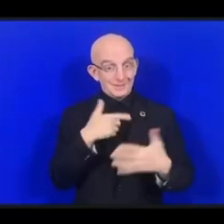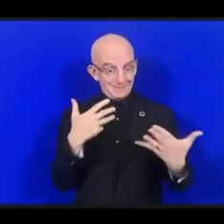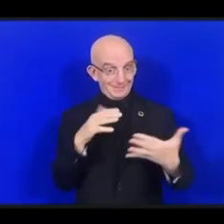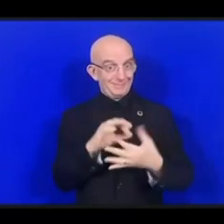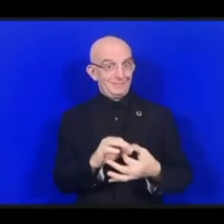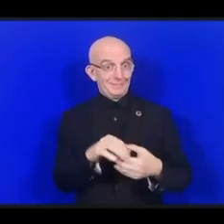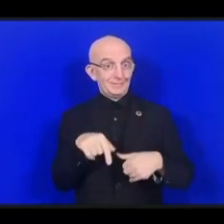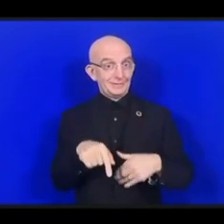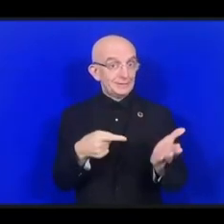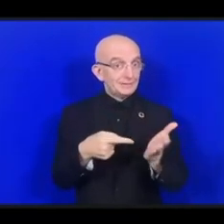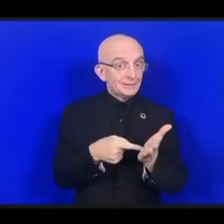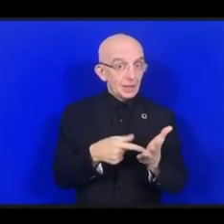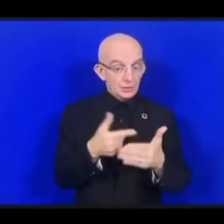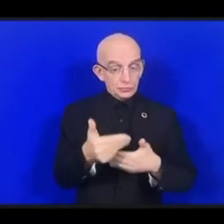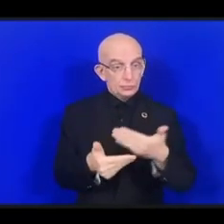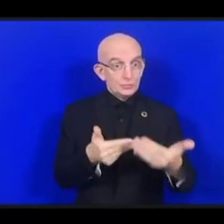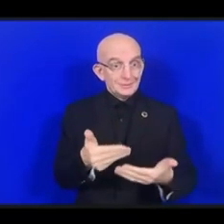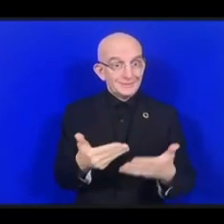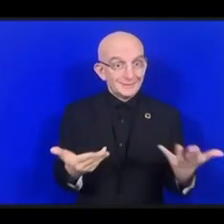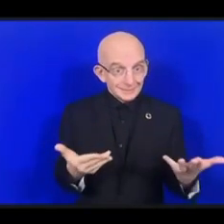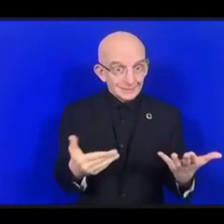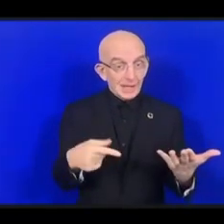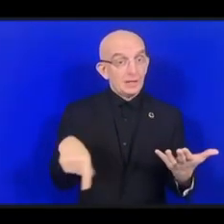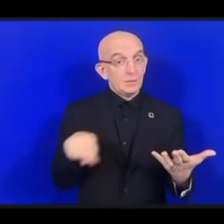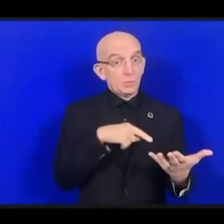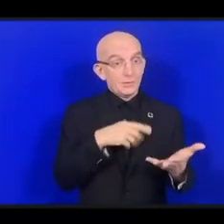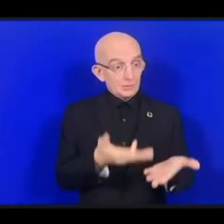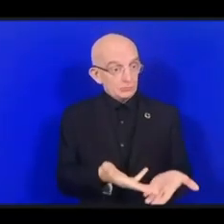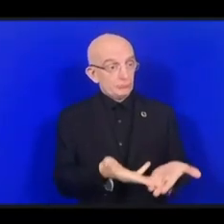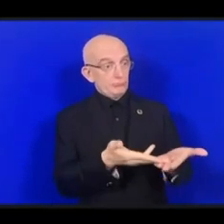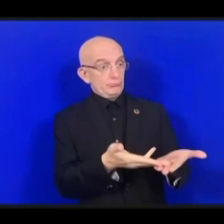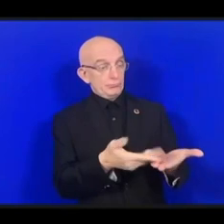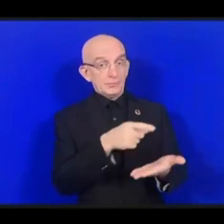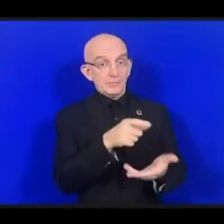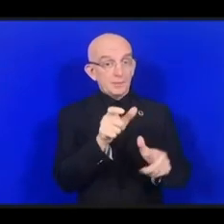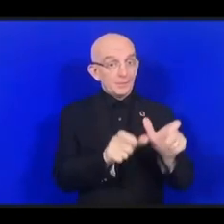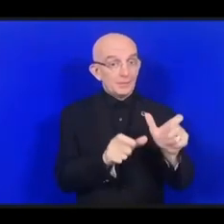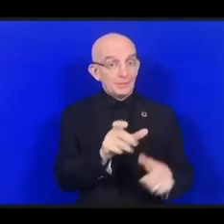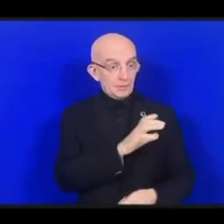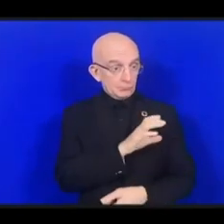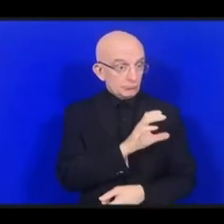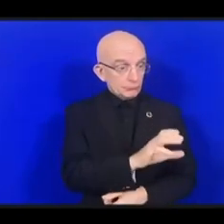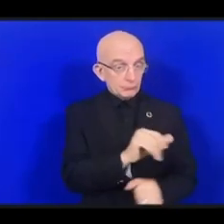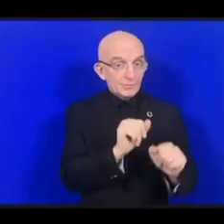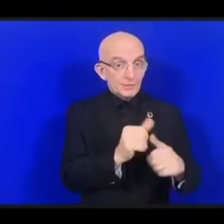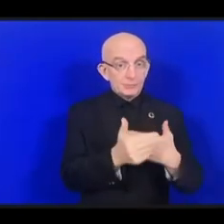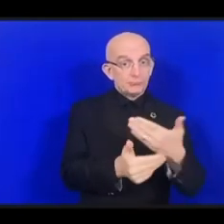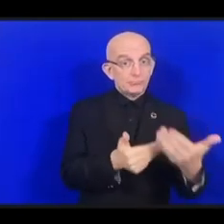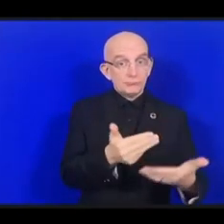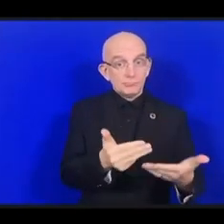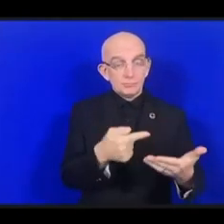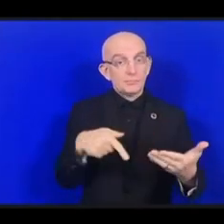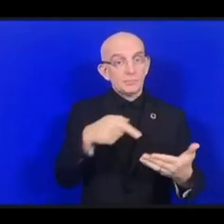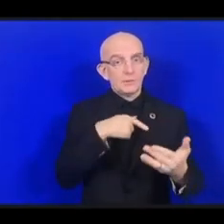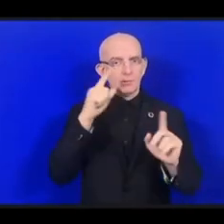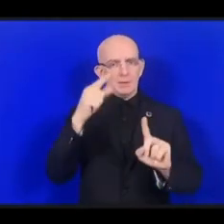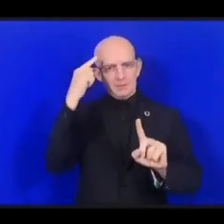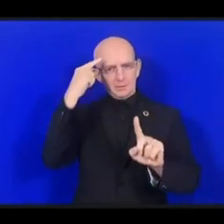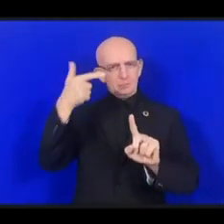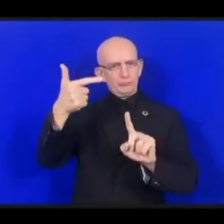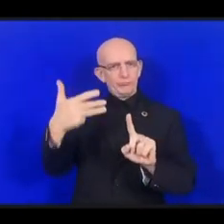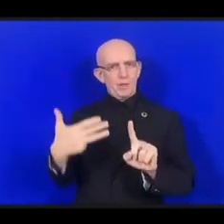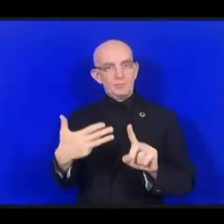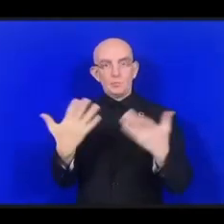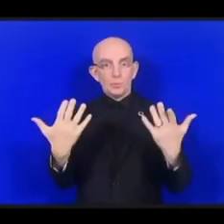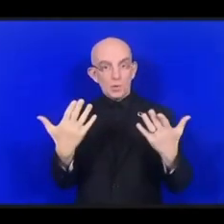首要的任务必须是弥合数字鸿沟，而且呢，在没有必要的时候，没有必要建立这种防护